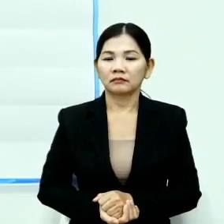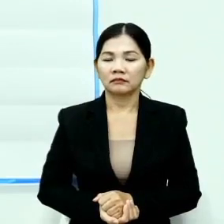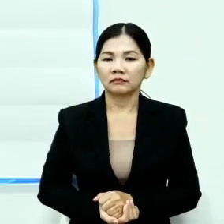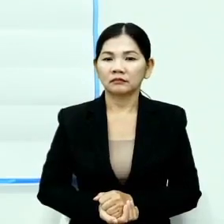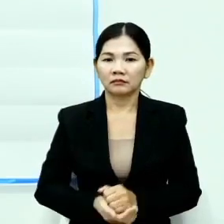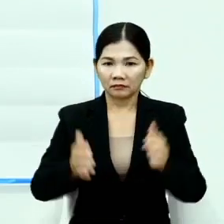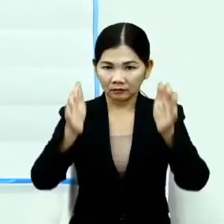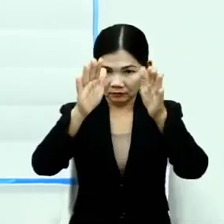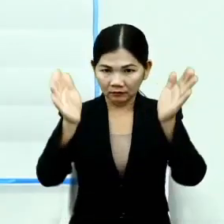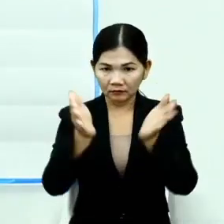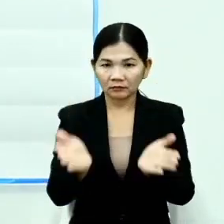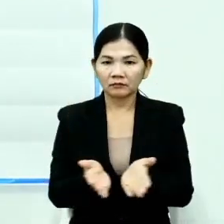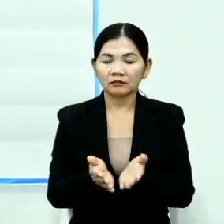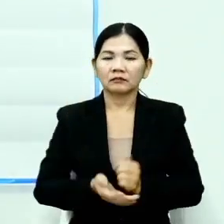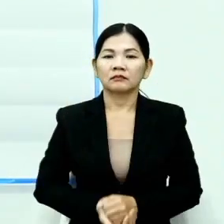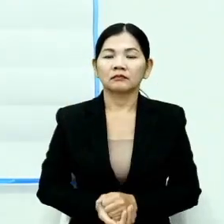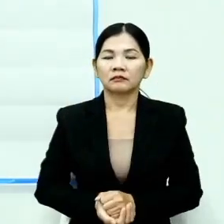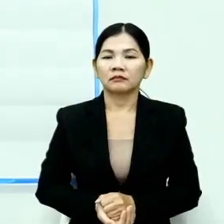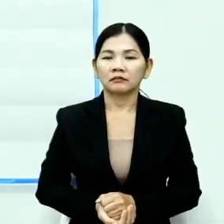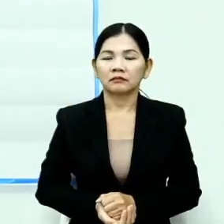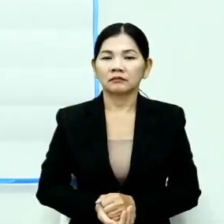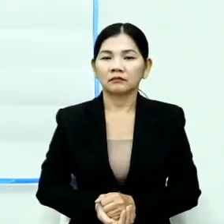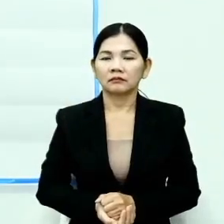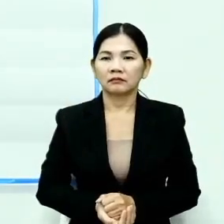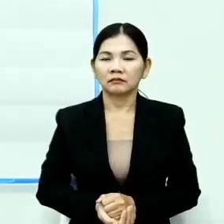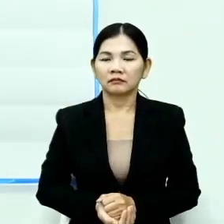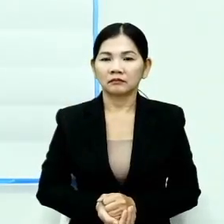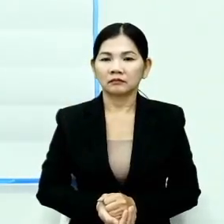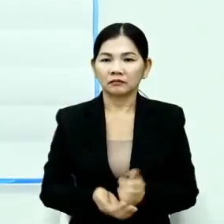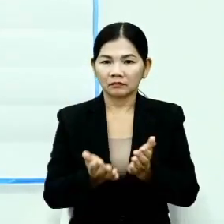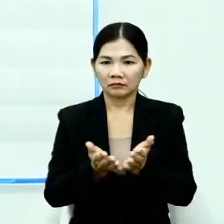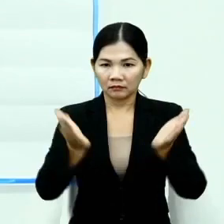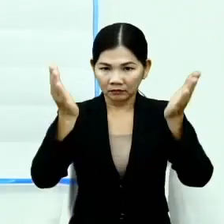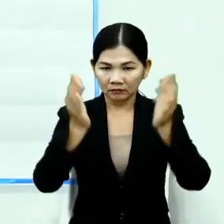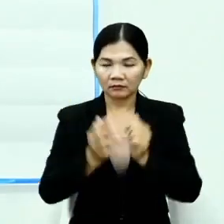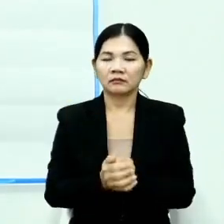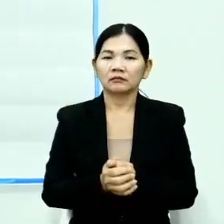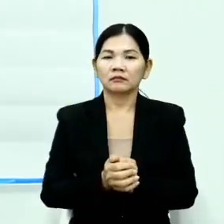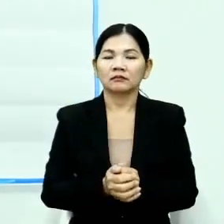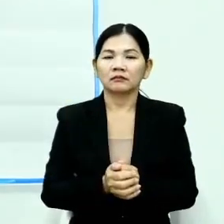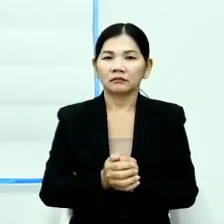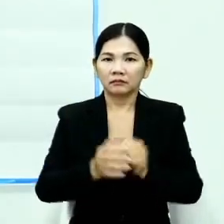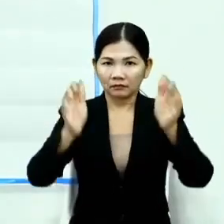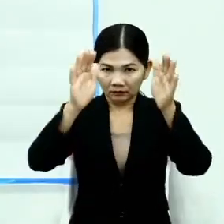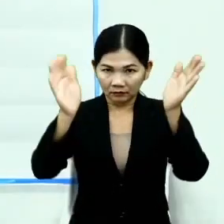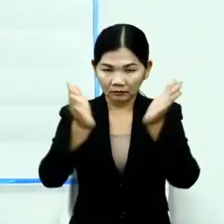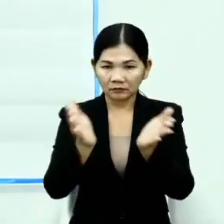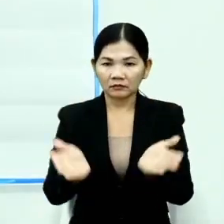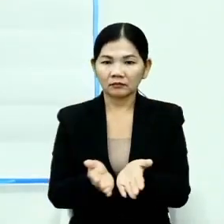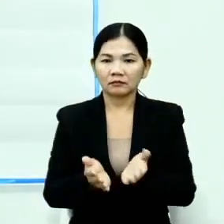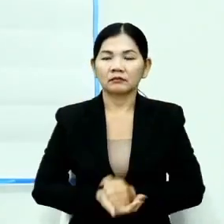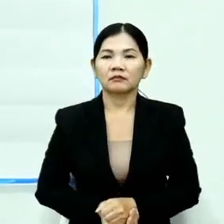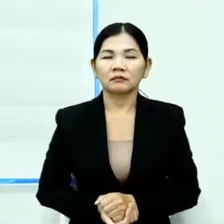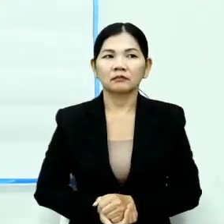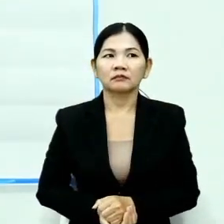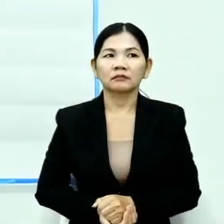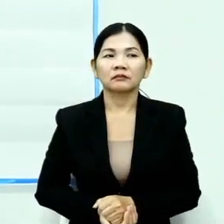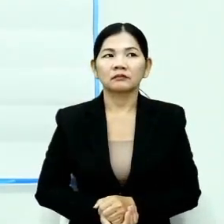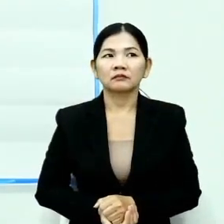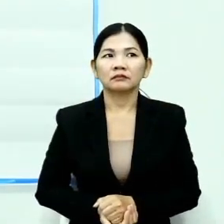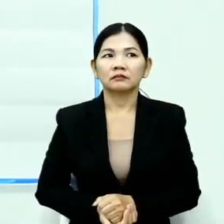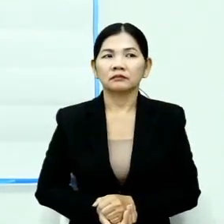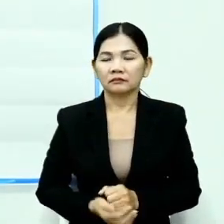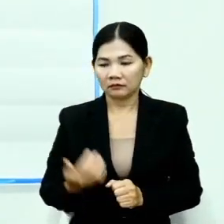ថោចាអញ្ចឹងអ្នកគ្រូបញ្ជាក់រូបភាពម្ដងទៀតរូបទី1គឺរូបតៅរូបទី2នេះគឺរូបថោ